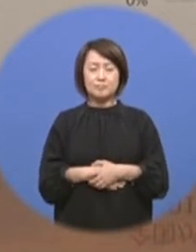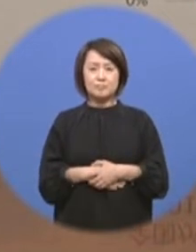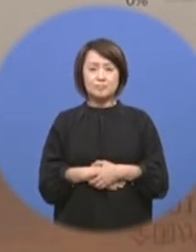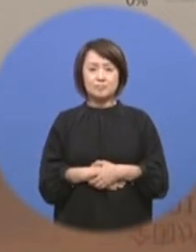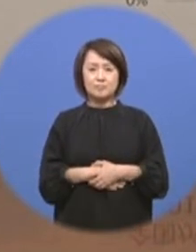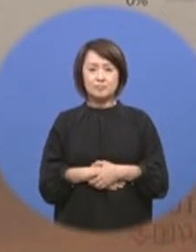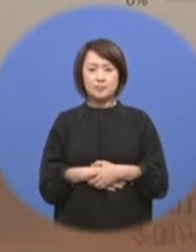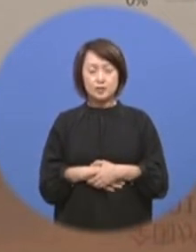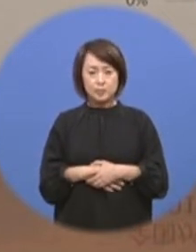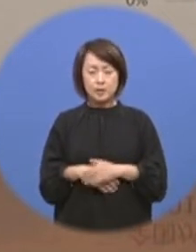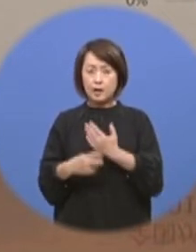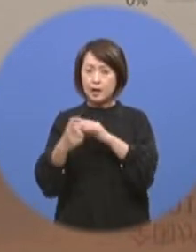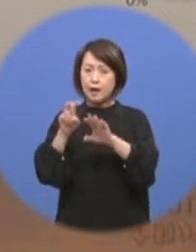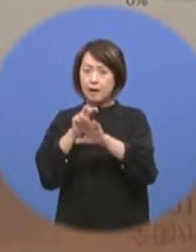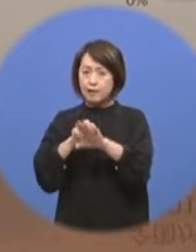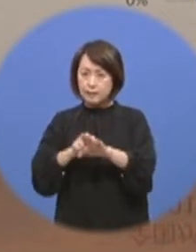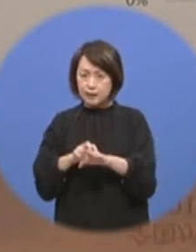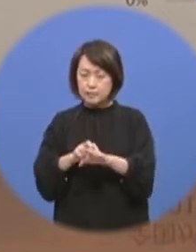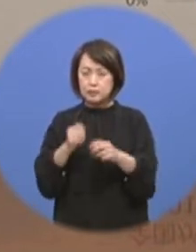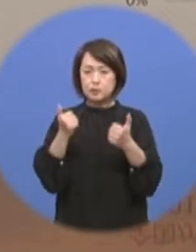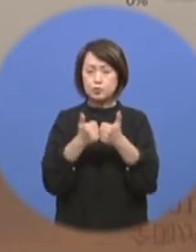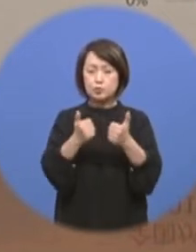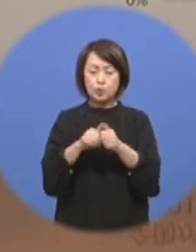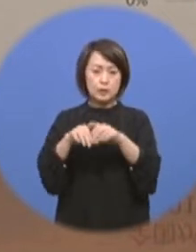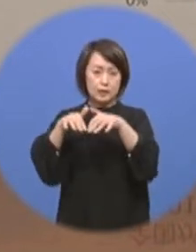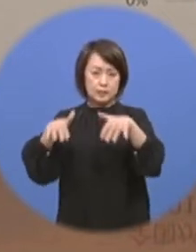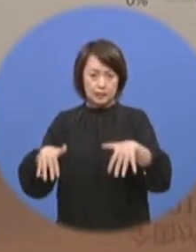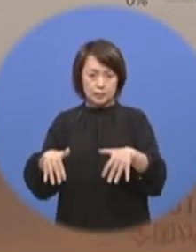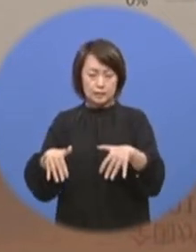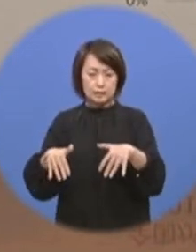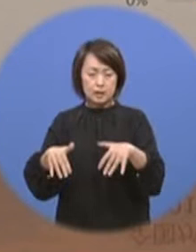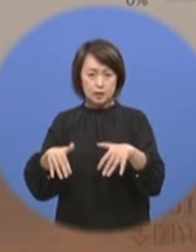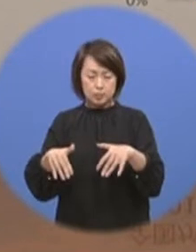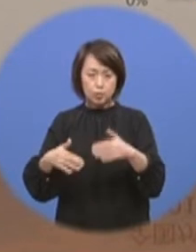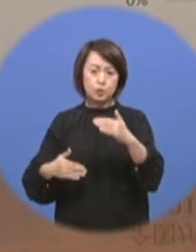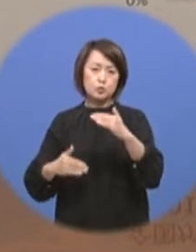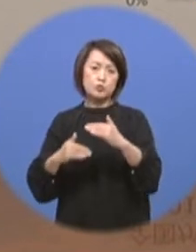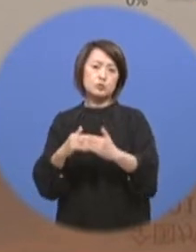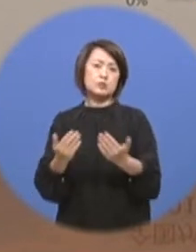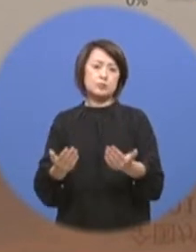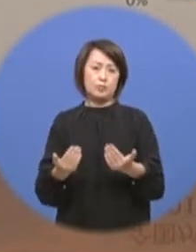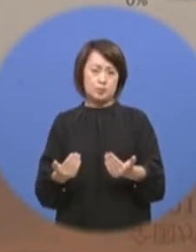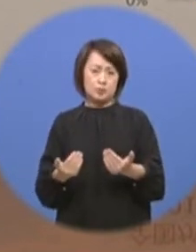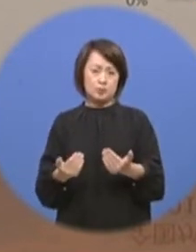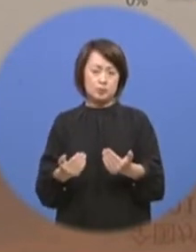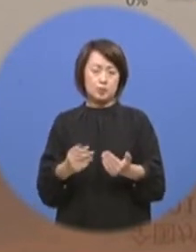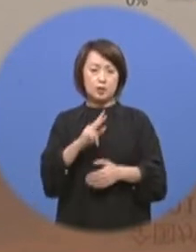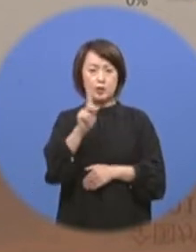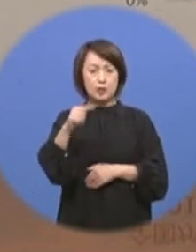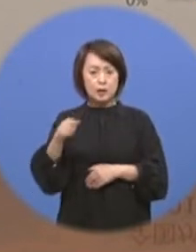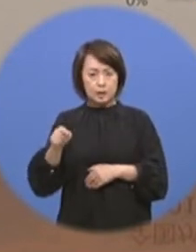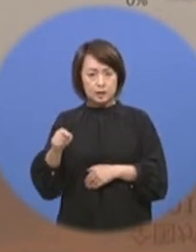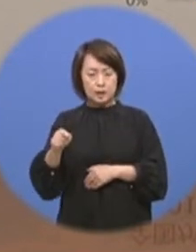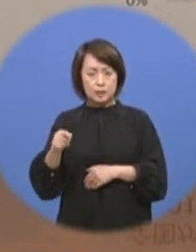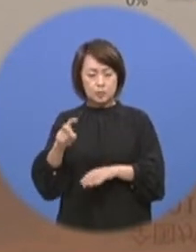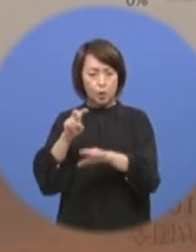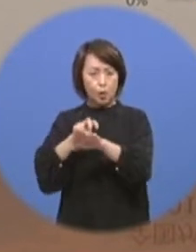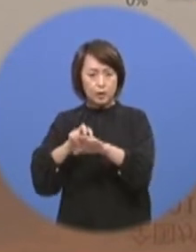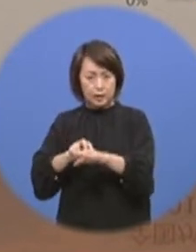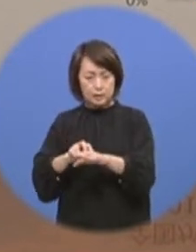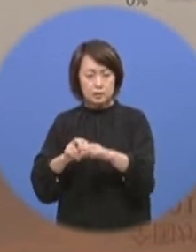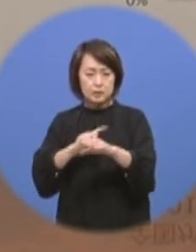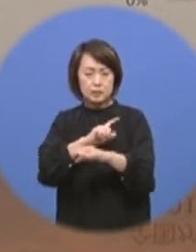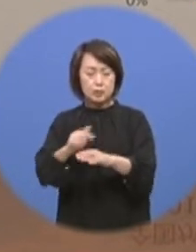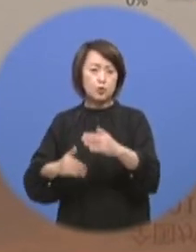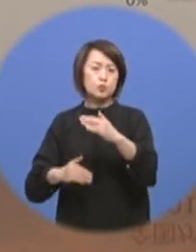検診相談体制の充実をしないといけませんので元のを剣心の充実なんか